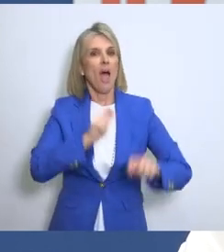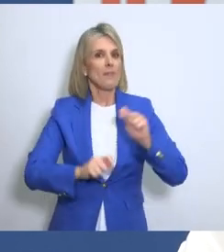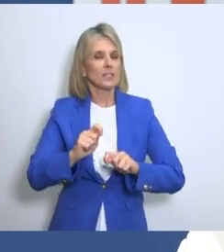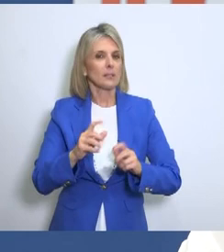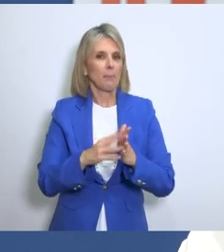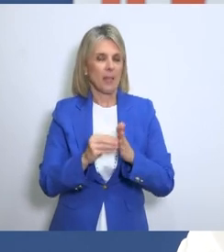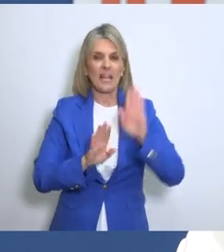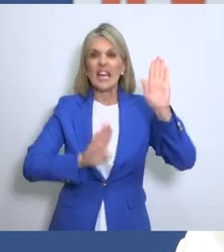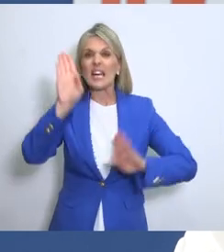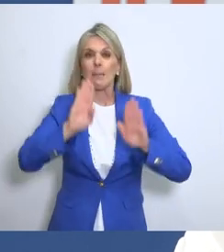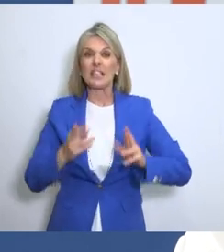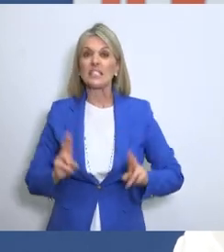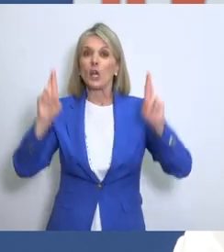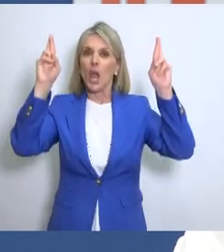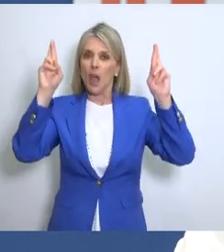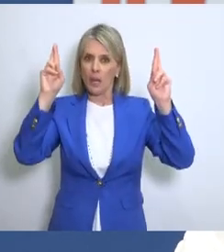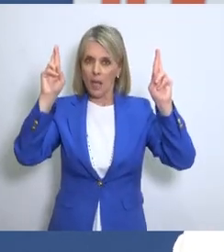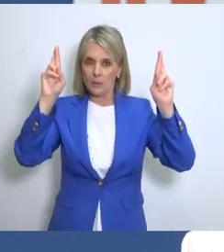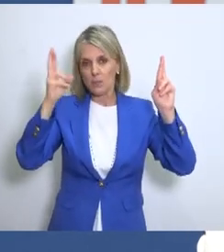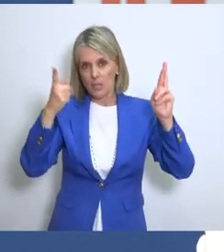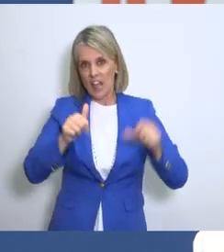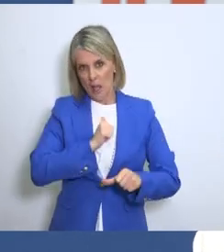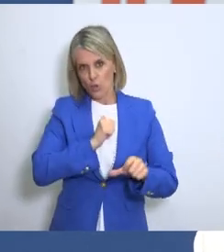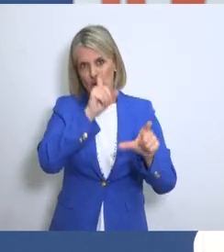να ενισχύσει τα κέρδη των ιδιωτών παρόχων.